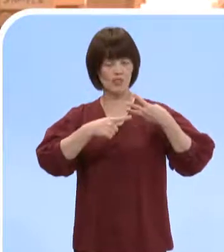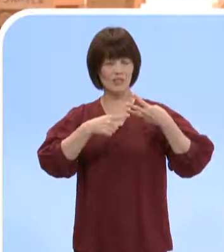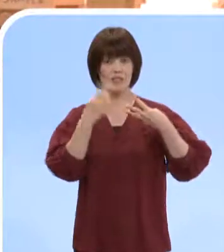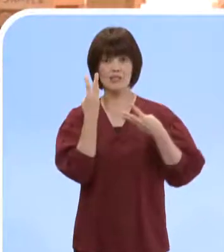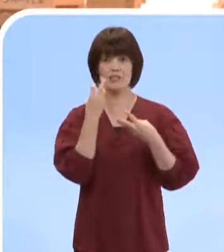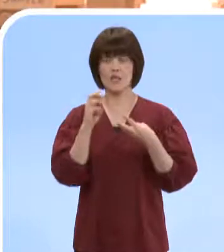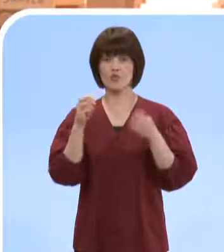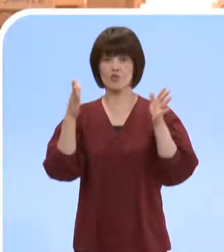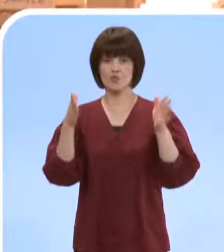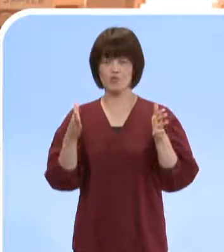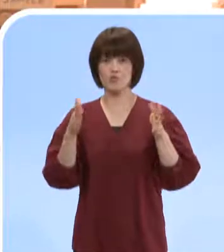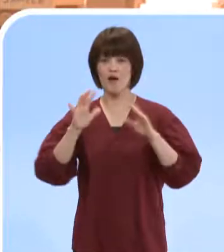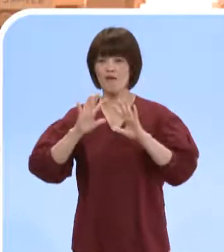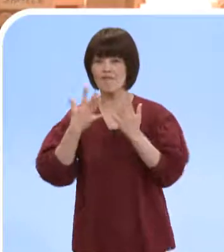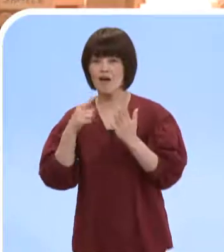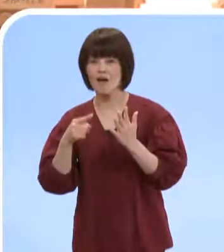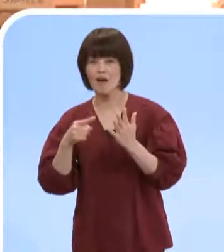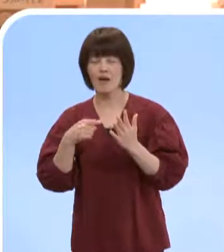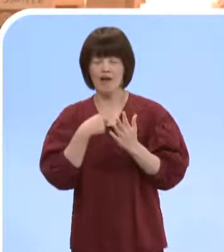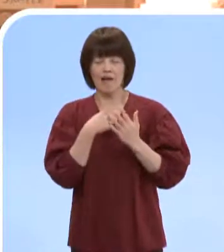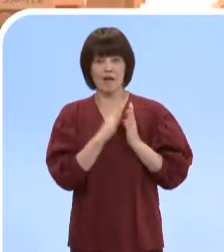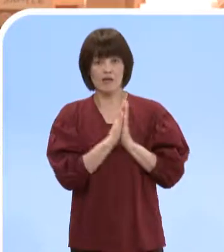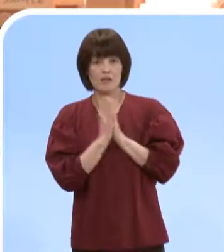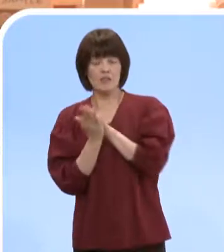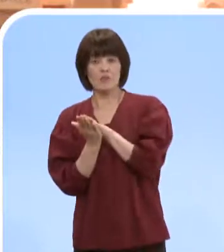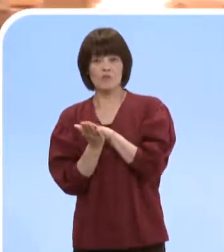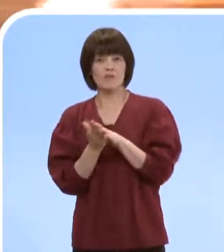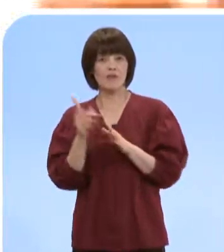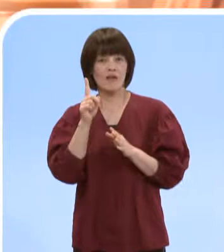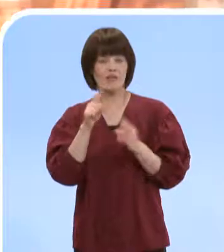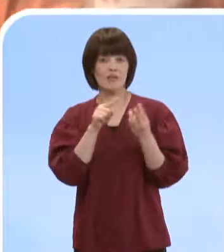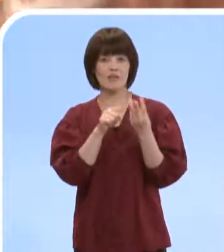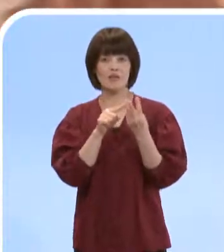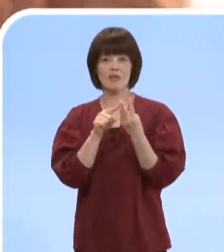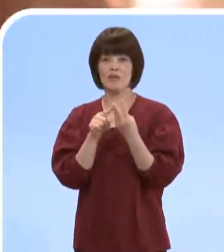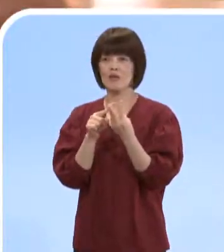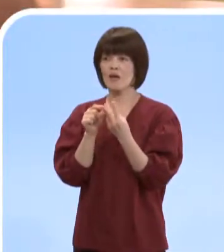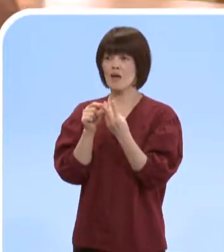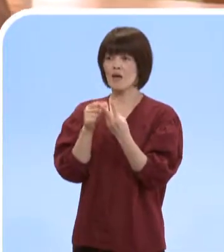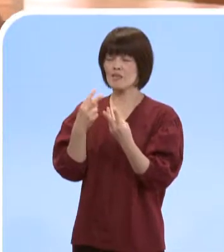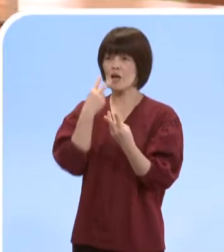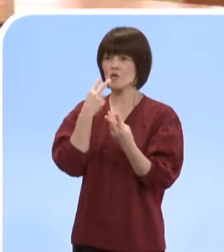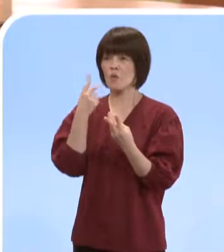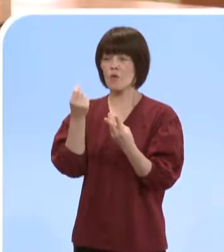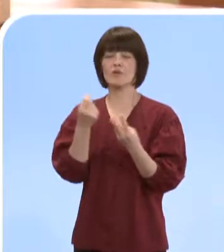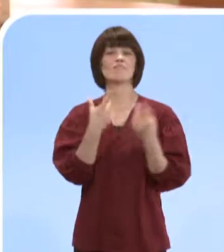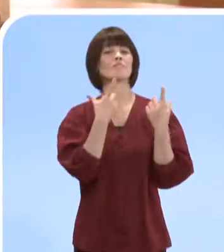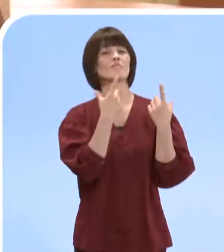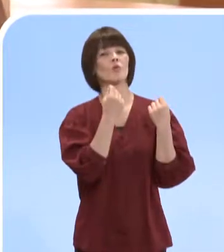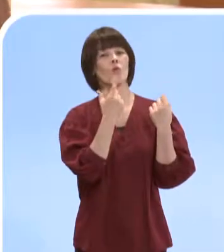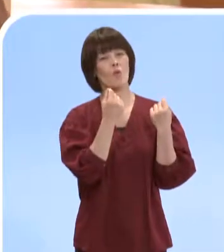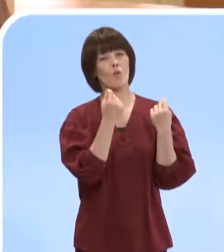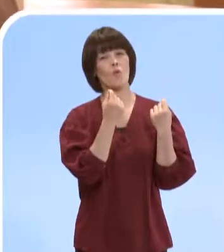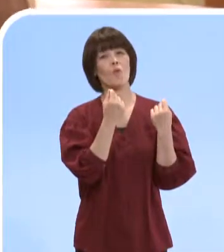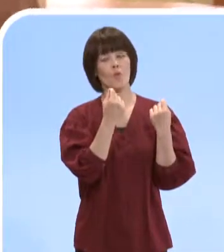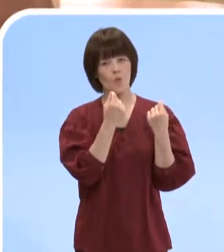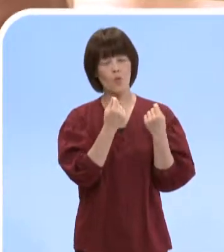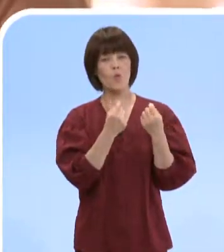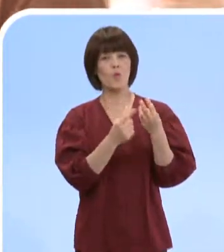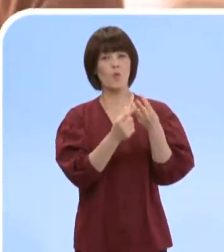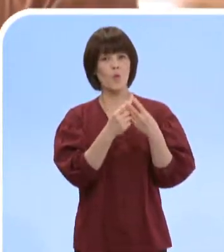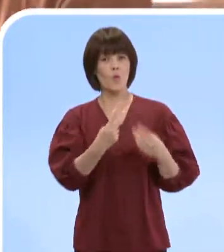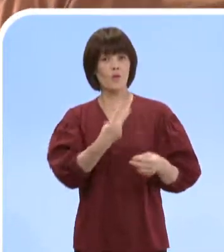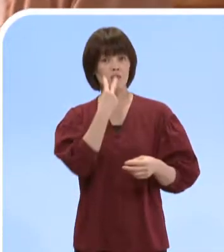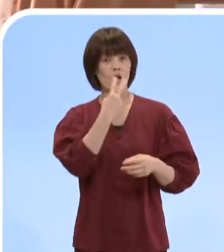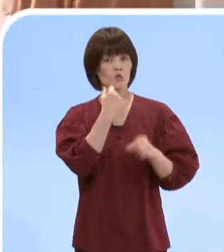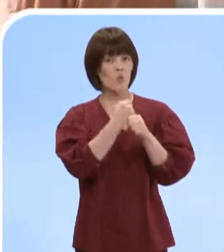ち30分なくなると死んじゃうものって何ですか？ 酸素。 そうなんです。その酸素を地球上で